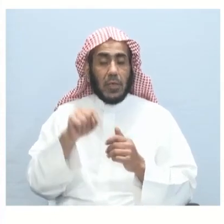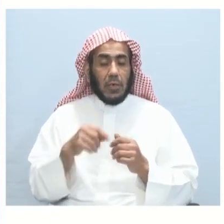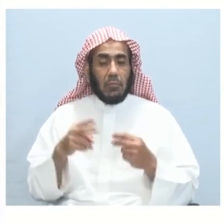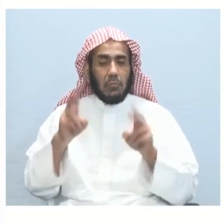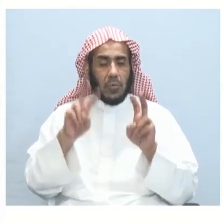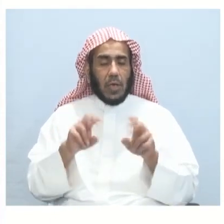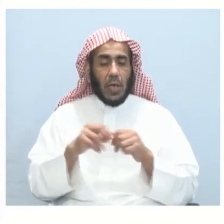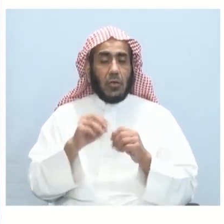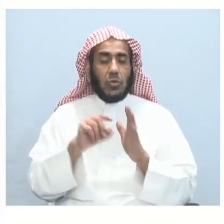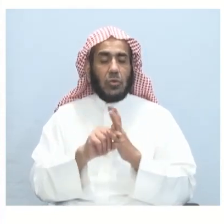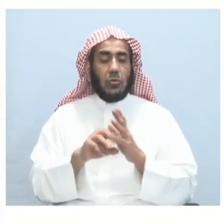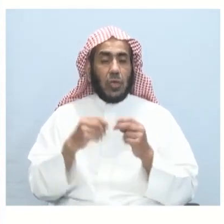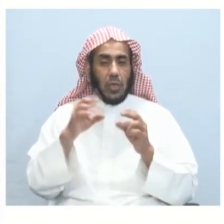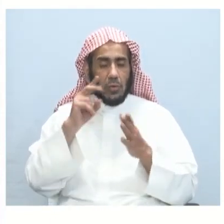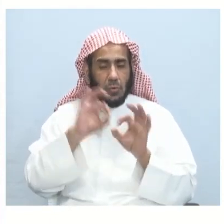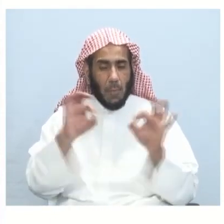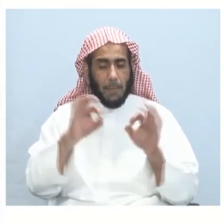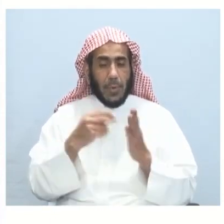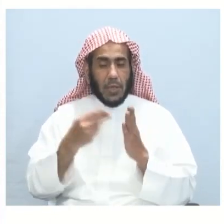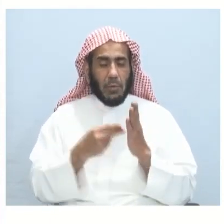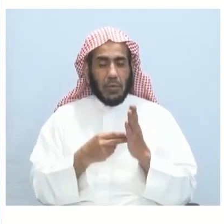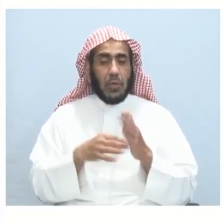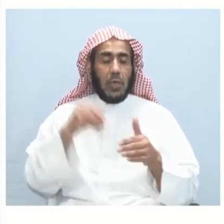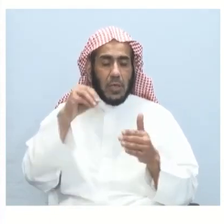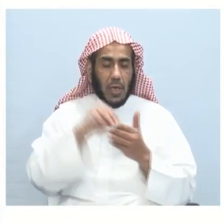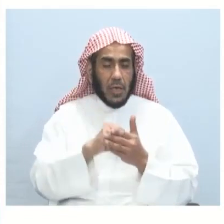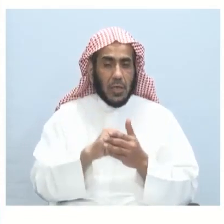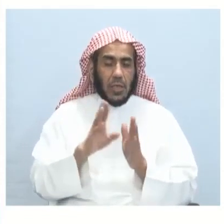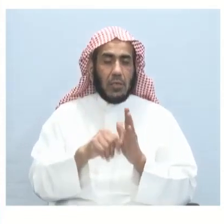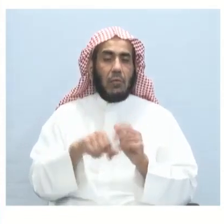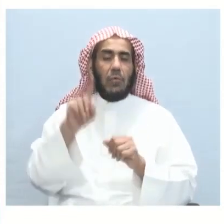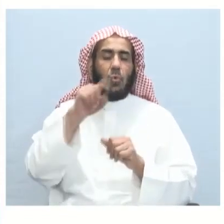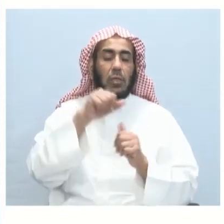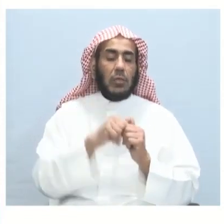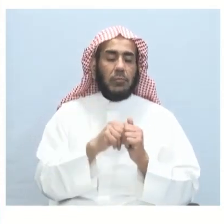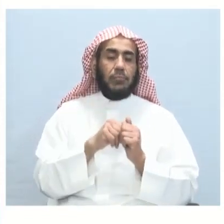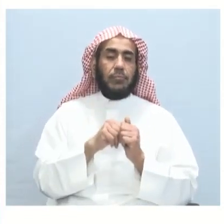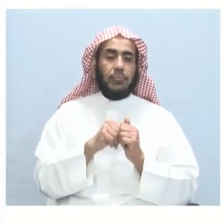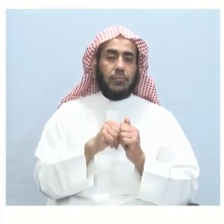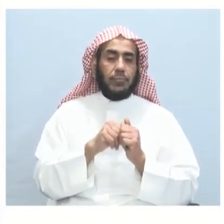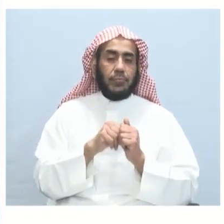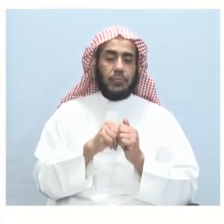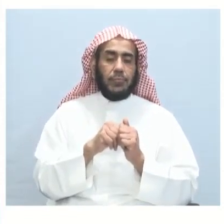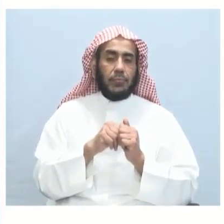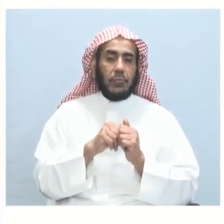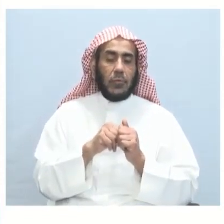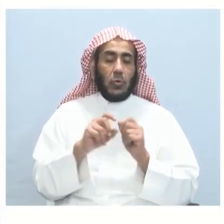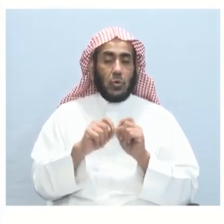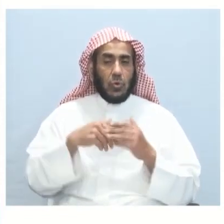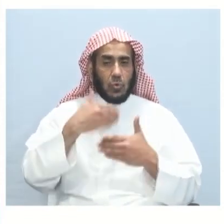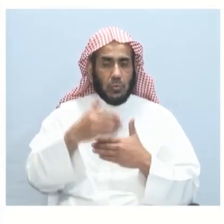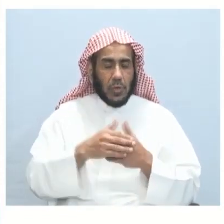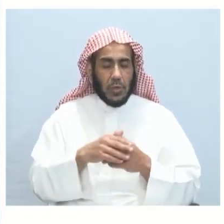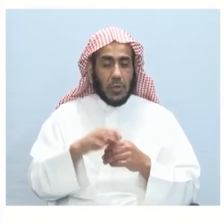اغلاق جزء النص وسيتم كتابه او ادراج هذا النص في المخطط وسيصبح